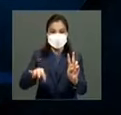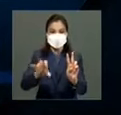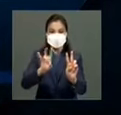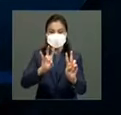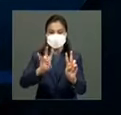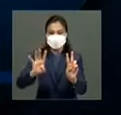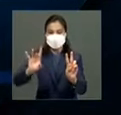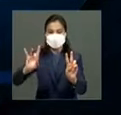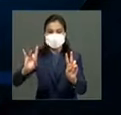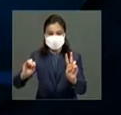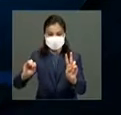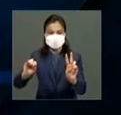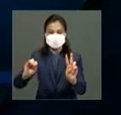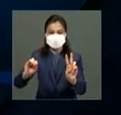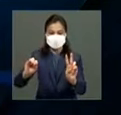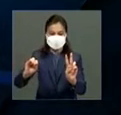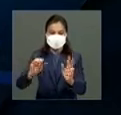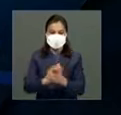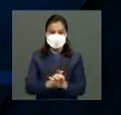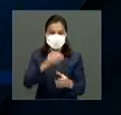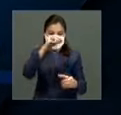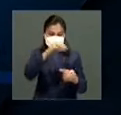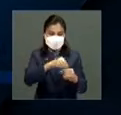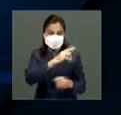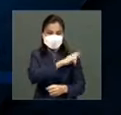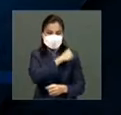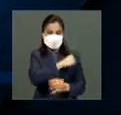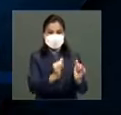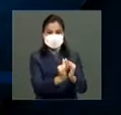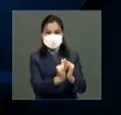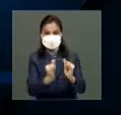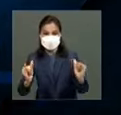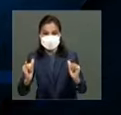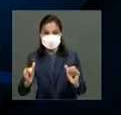29,680 เป็นการรักษาในโรงพยาบาลสนาม